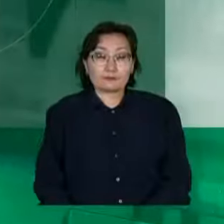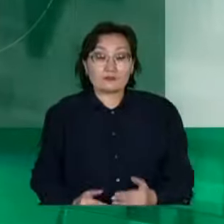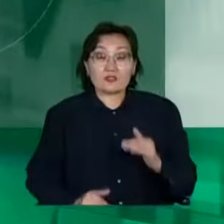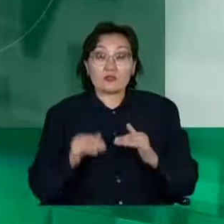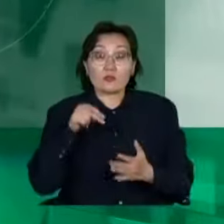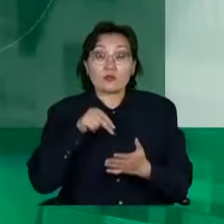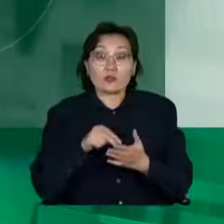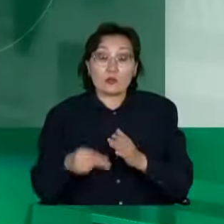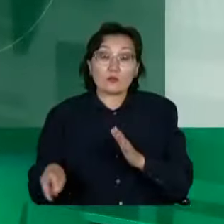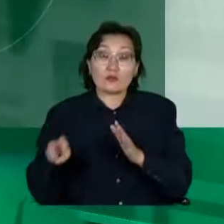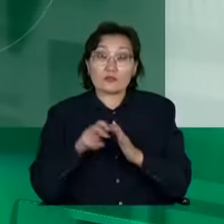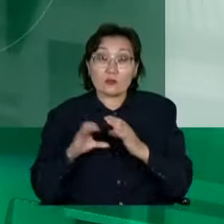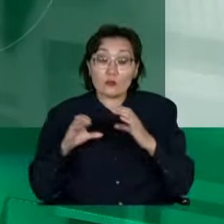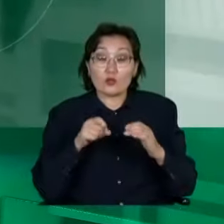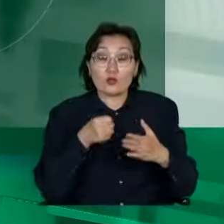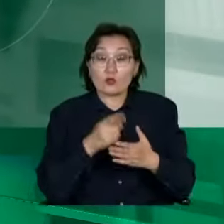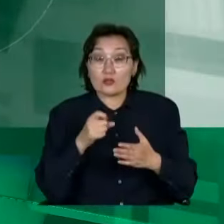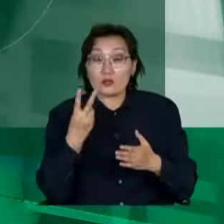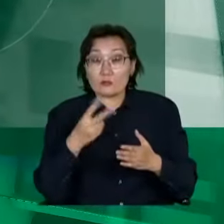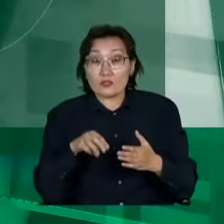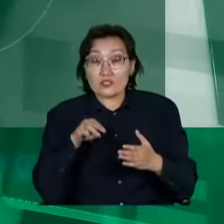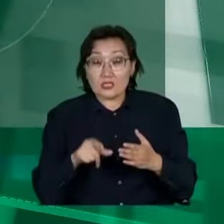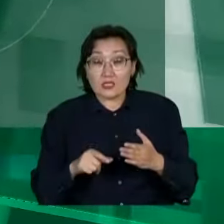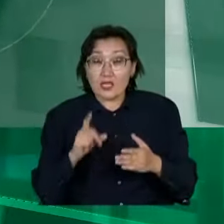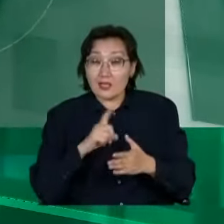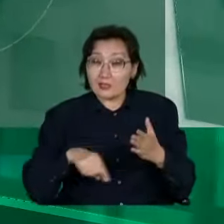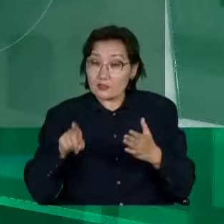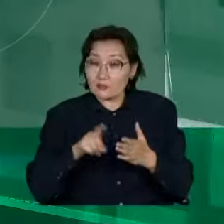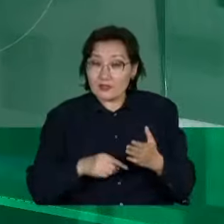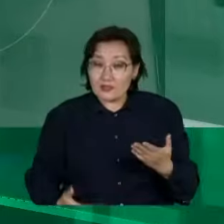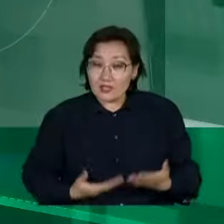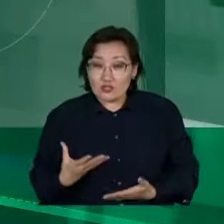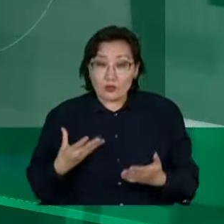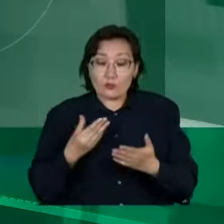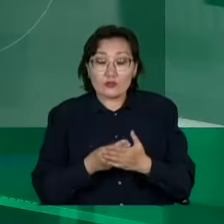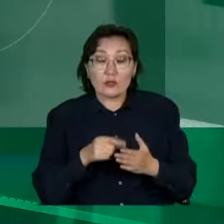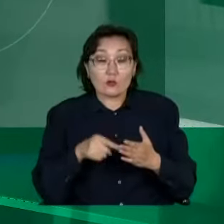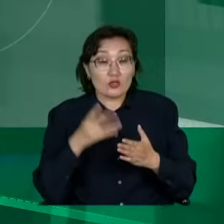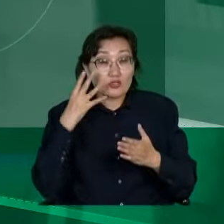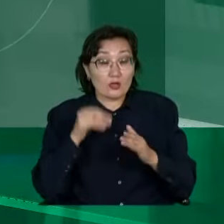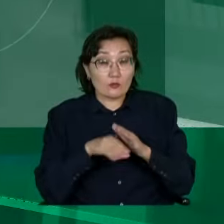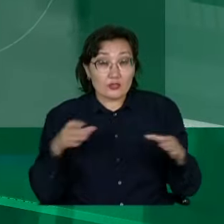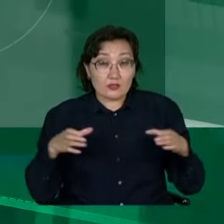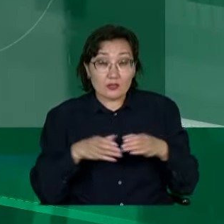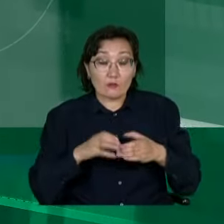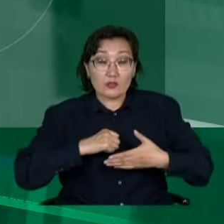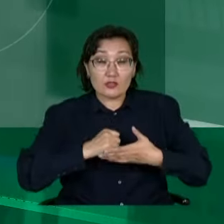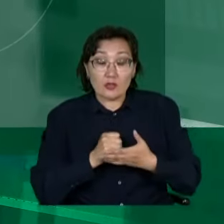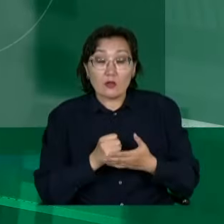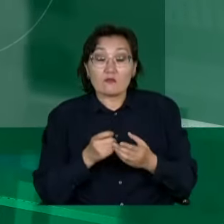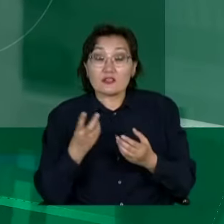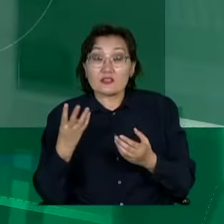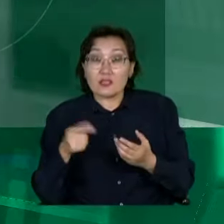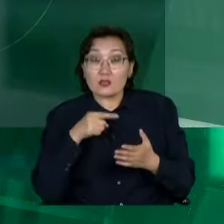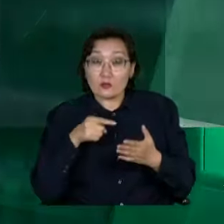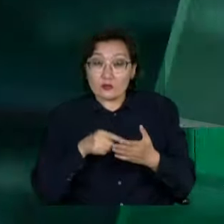Повышение тарифа на проезд до 120 тенге и отмена наличной оплаты. В Алматы депутаты утвердили ряд ключевых вопросов, касающихся